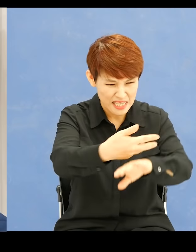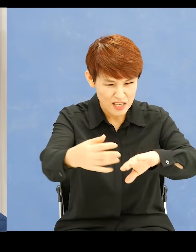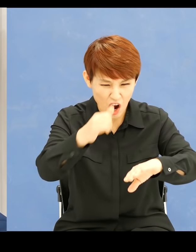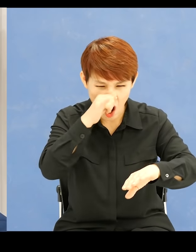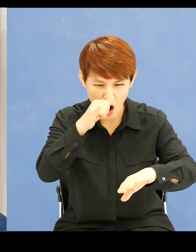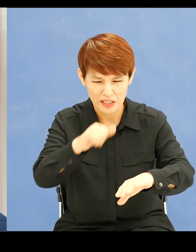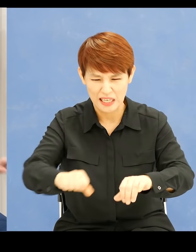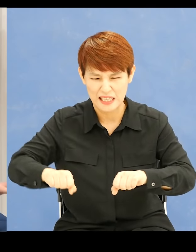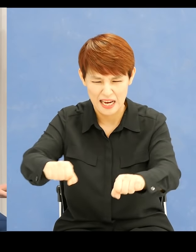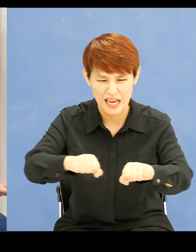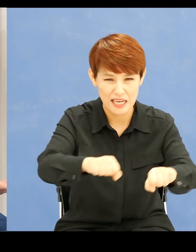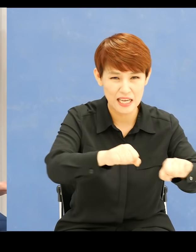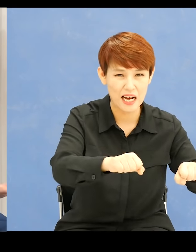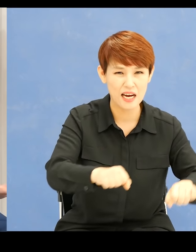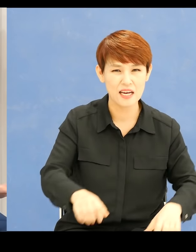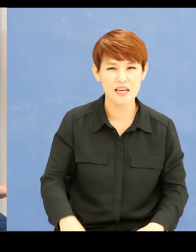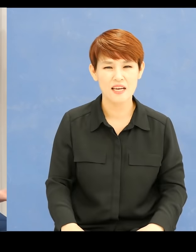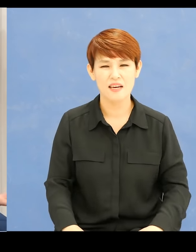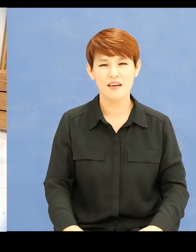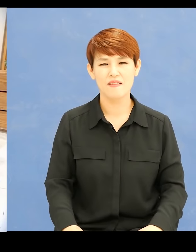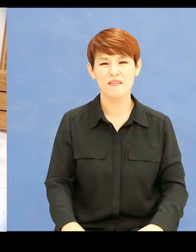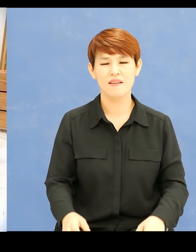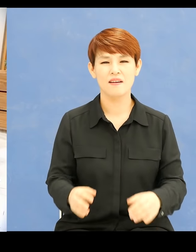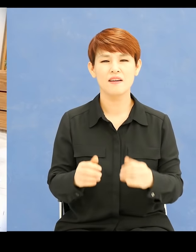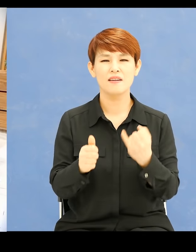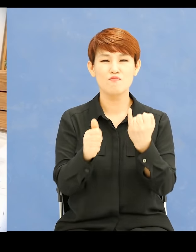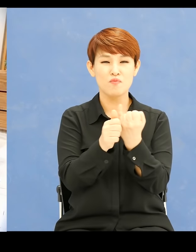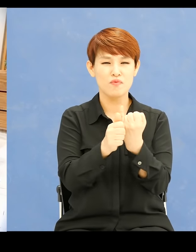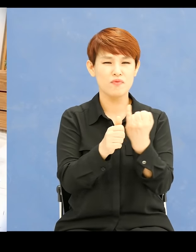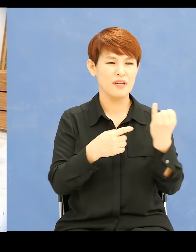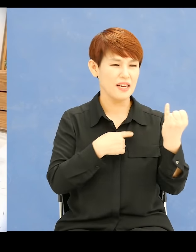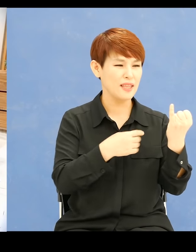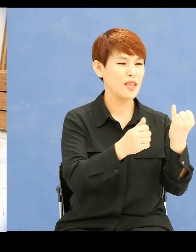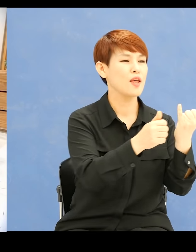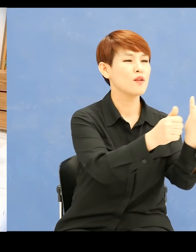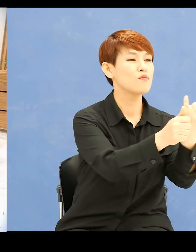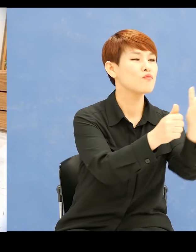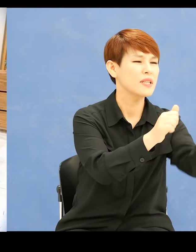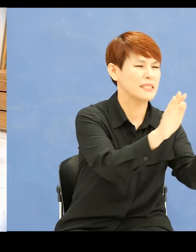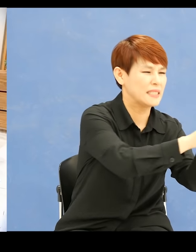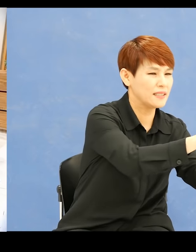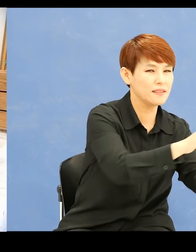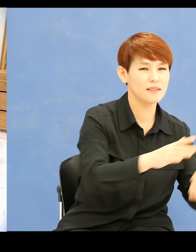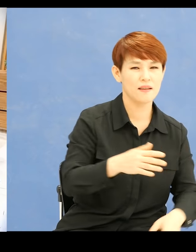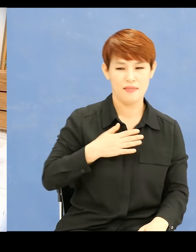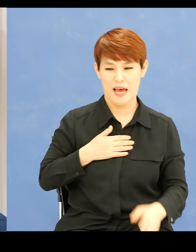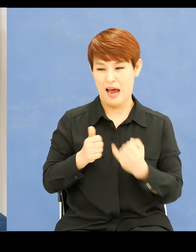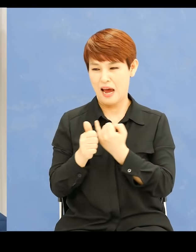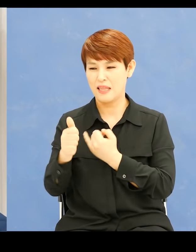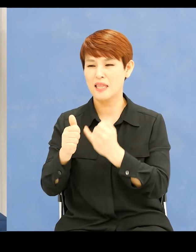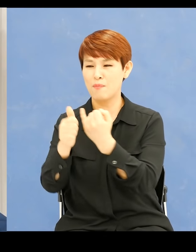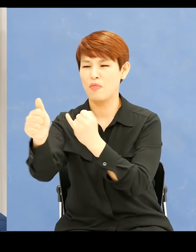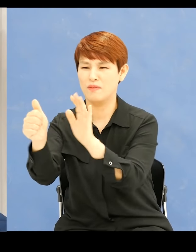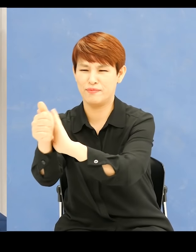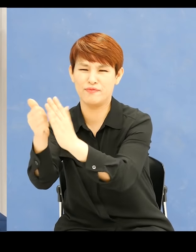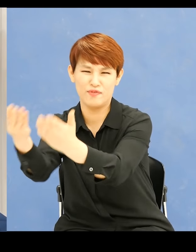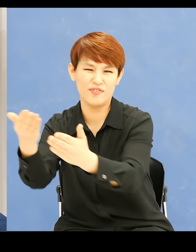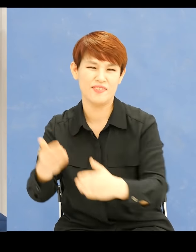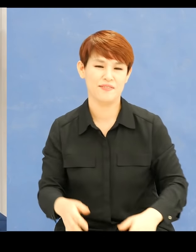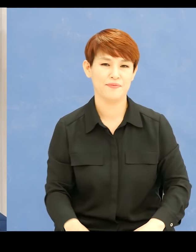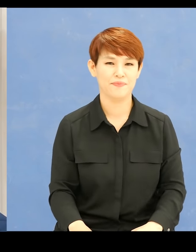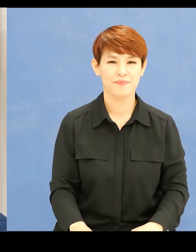저는 남자 이쪽 방에서 이 여자 이쪽 방에서 사모님이 아내 예, 맡으시고. 그래서 해주고 마치고 새벽 기도 가고 어떤